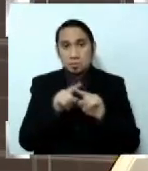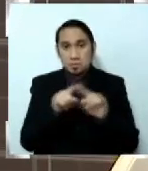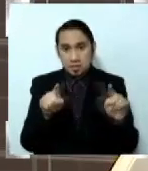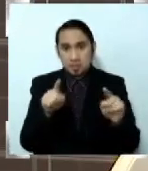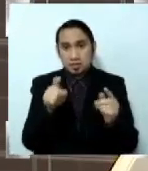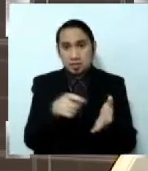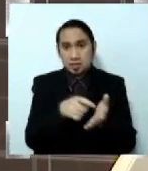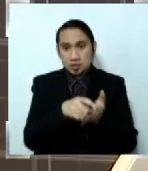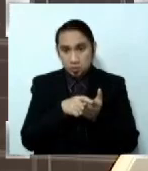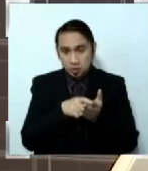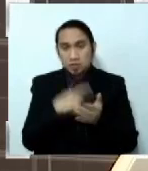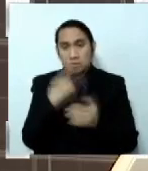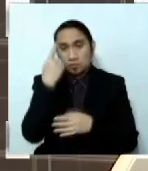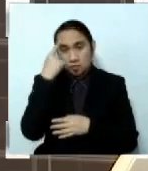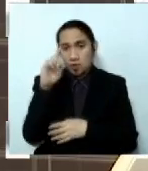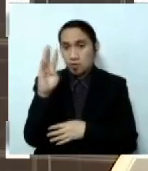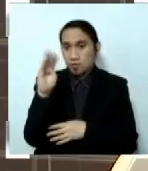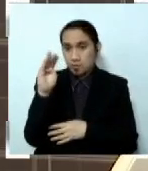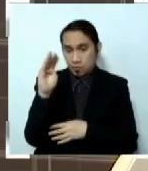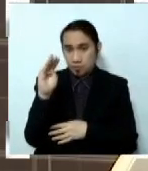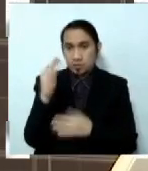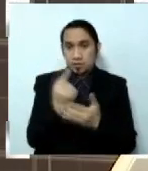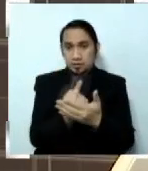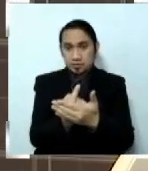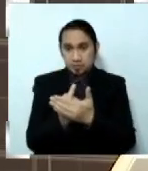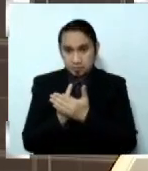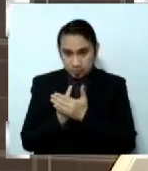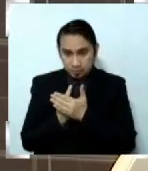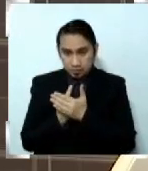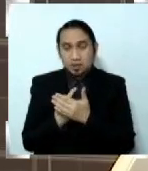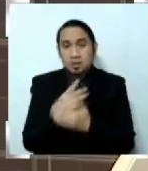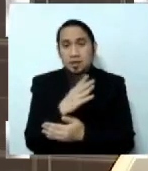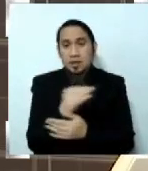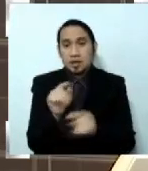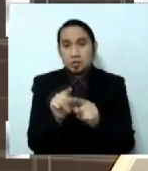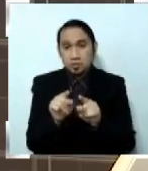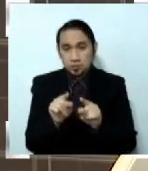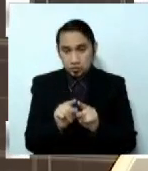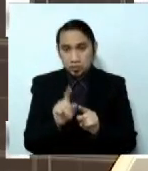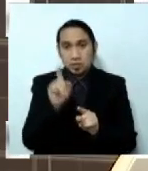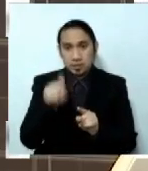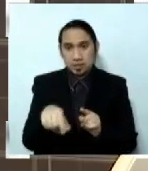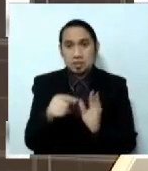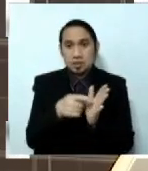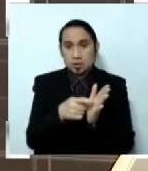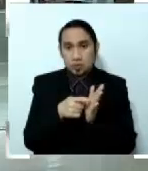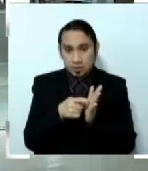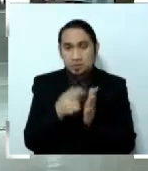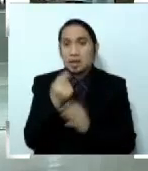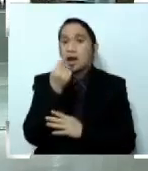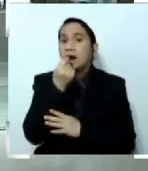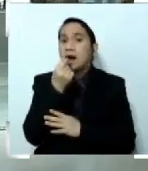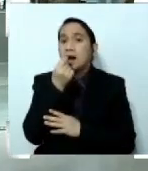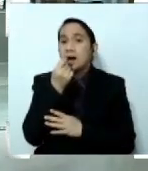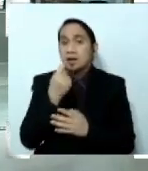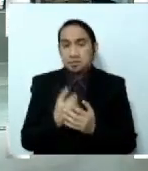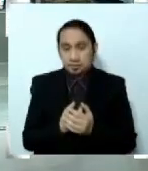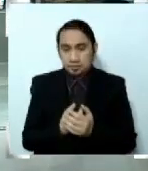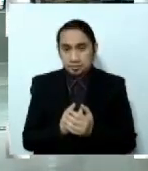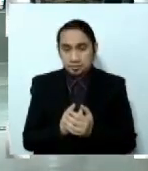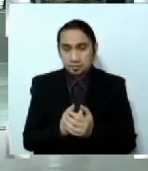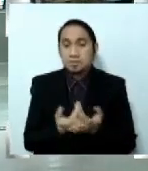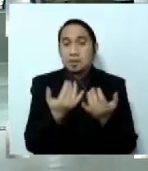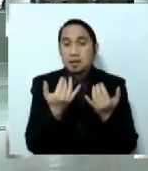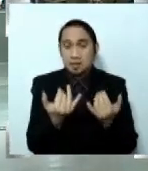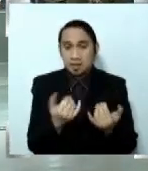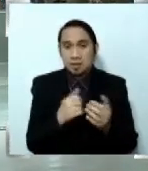14-day quarantine, facility quarantine at subject po sa negative RT-PCR result. Pinalawig din ang travel